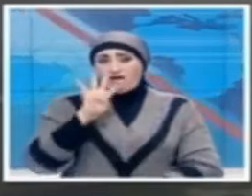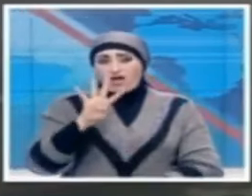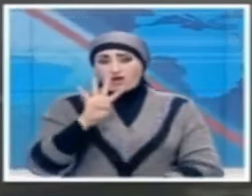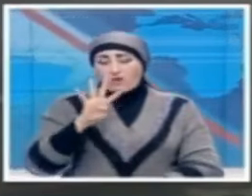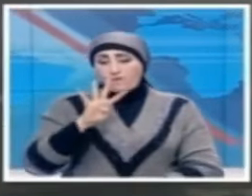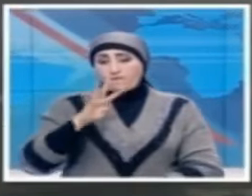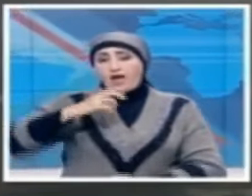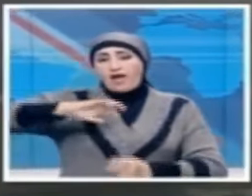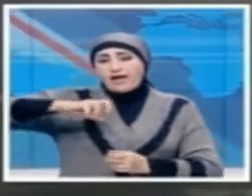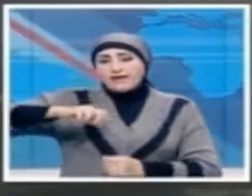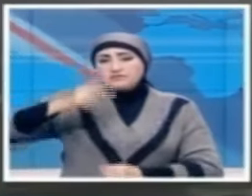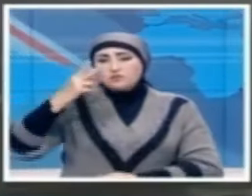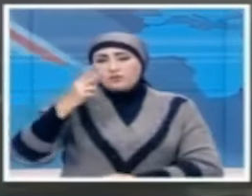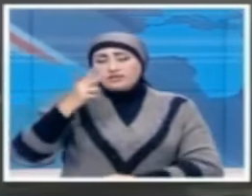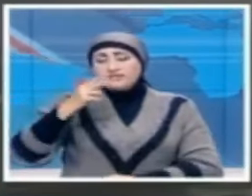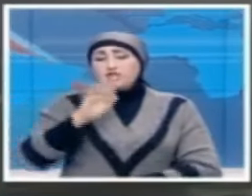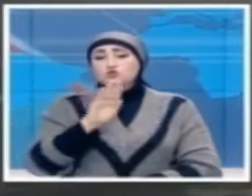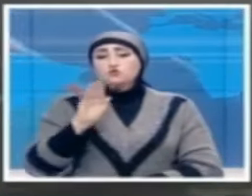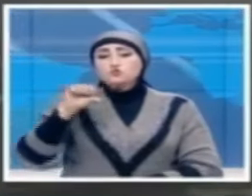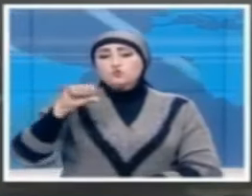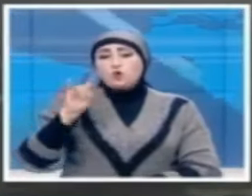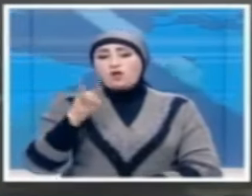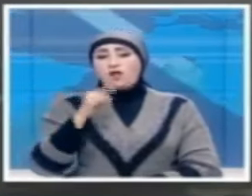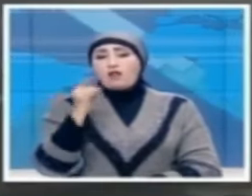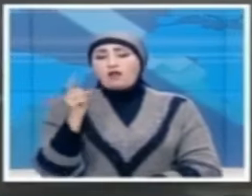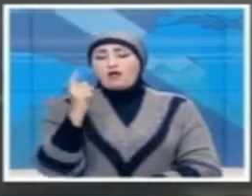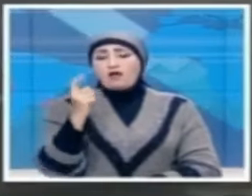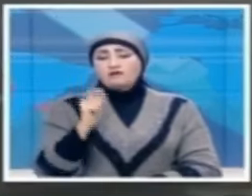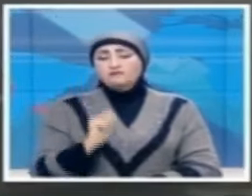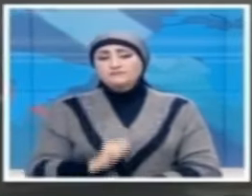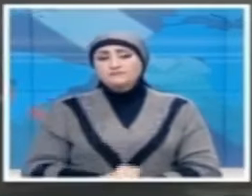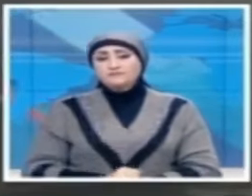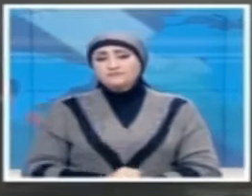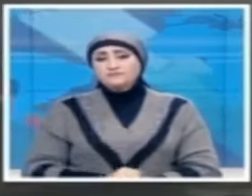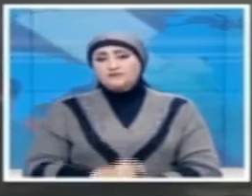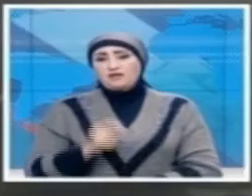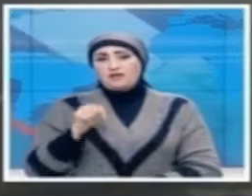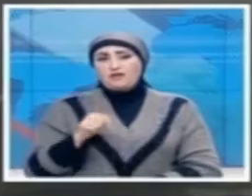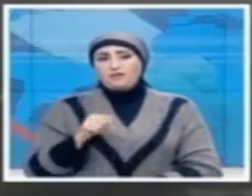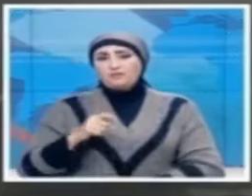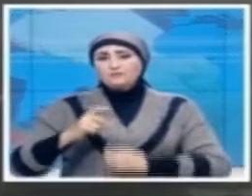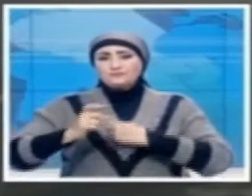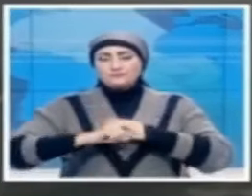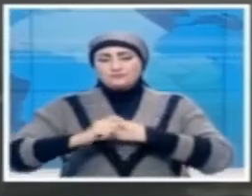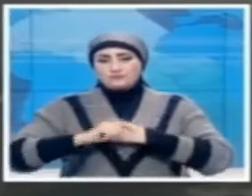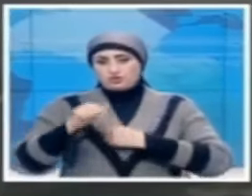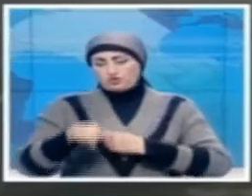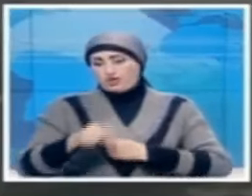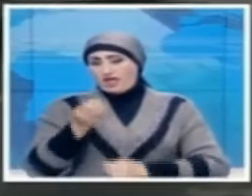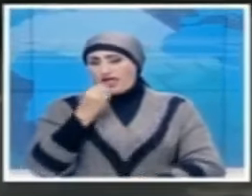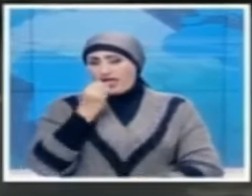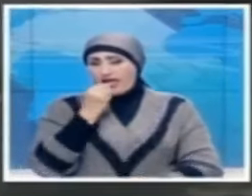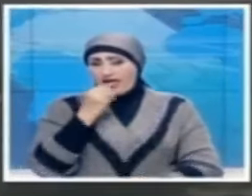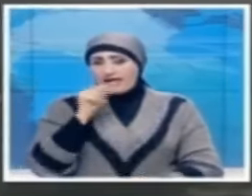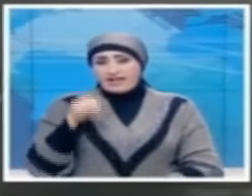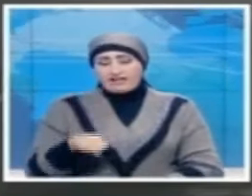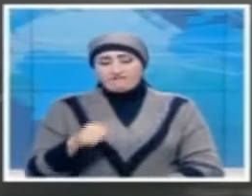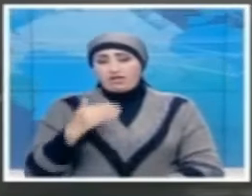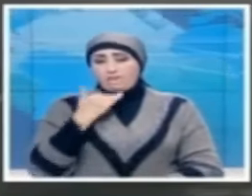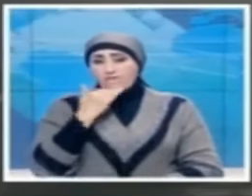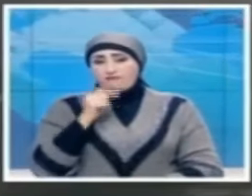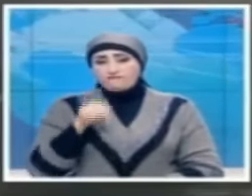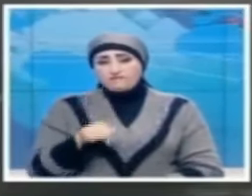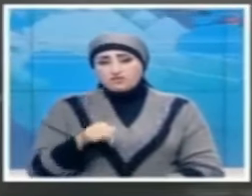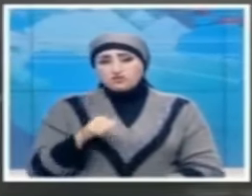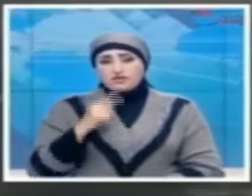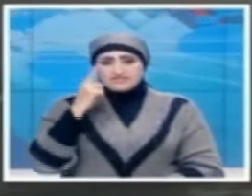للغاز و2 للسولار، علما بأنه لم يدخل شاحنات للمواد الغذائية أو الإغاثية اليوم، لأن يوم